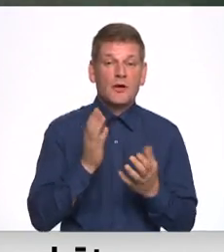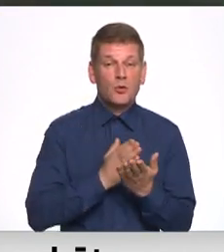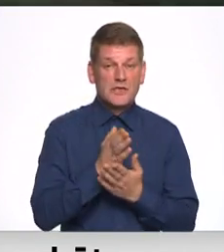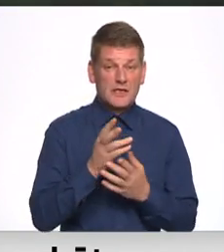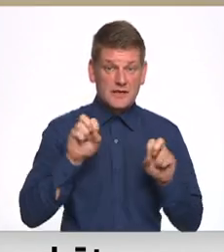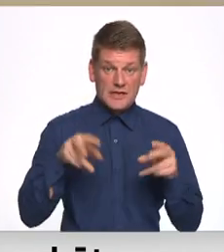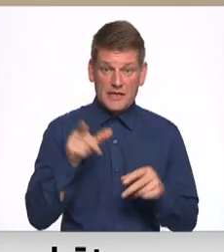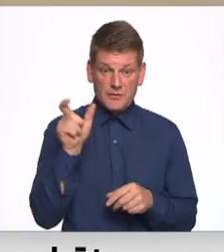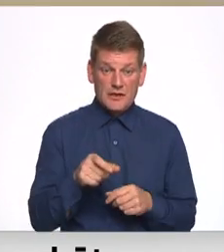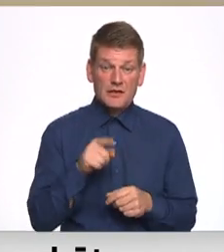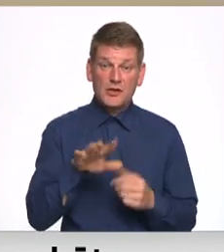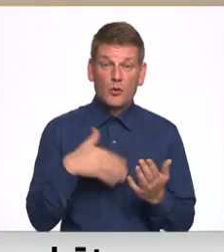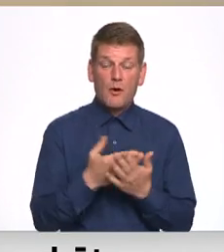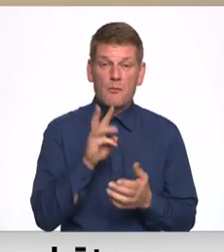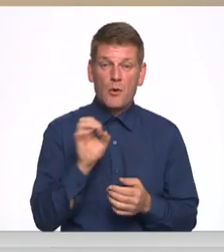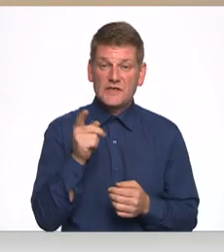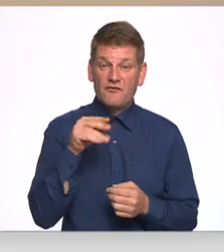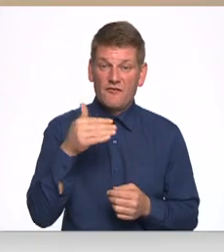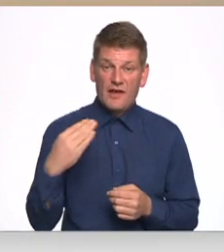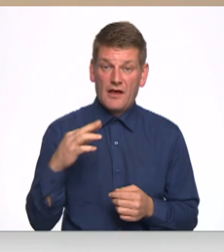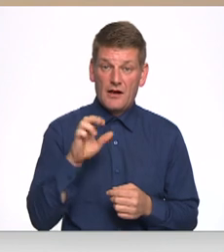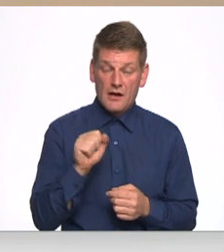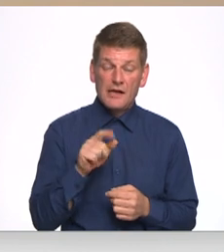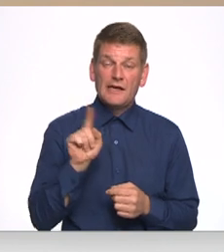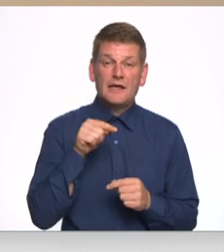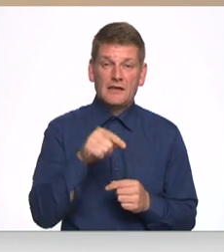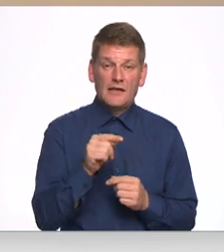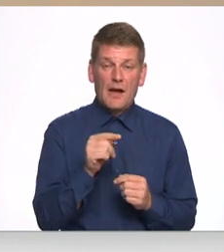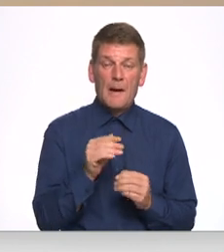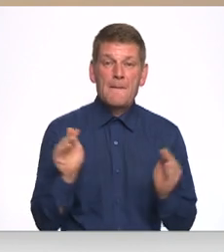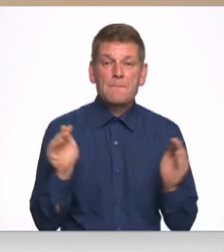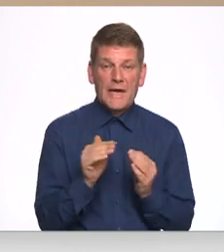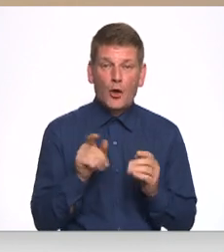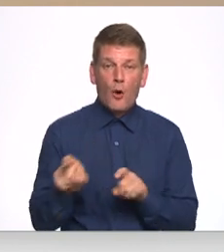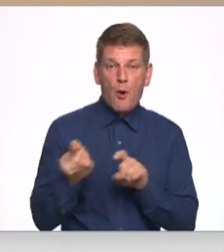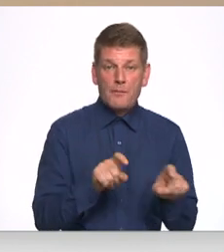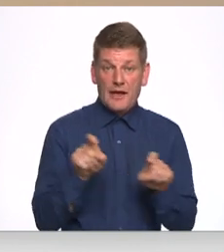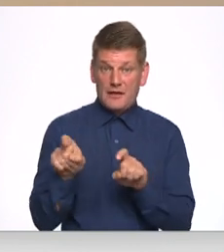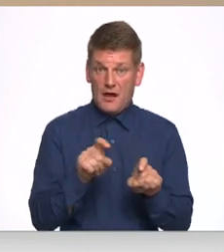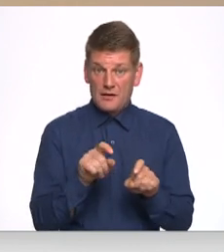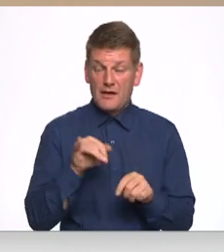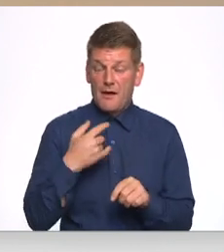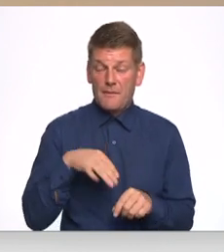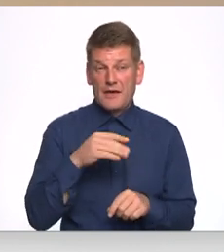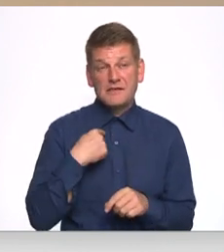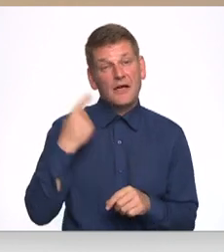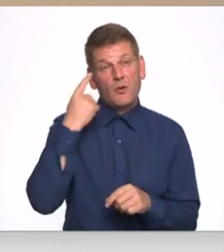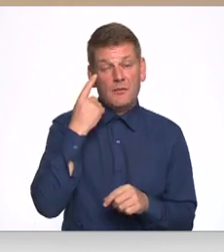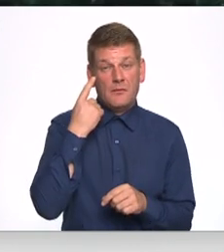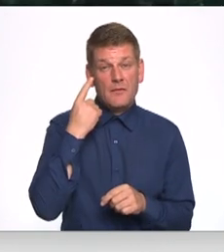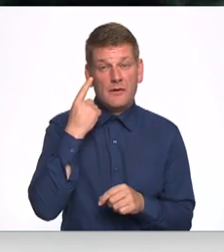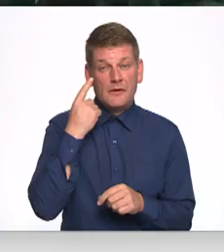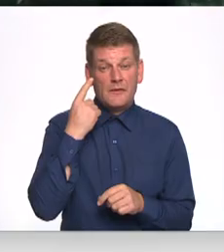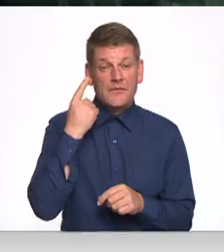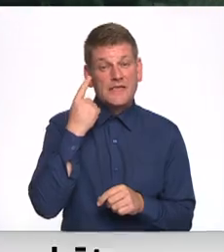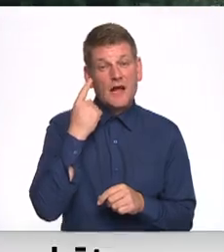Tas, ko piedāvā mosfēra, ir principā šī mikromobilitāte. Jo, ja mēs iztēlojamies